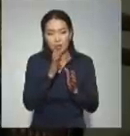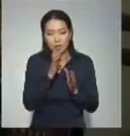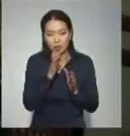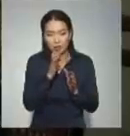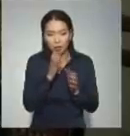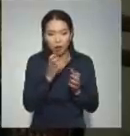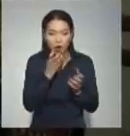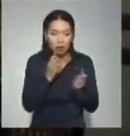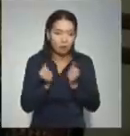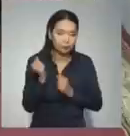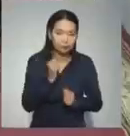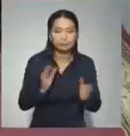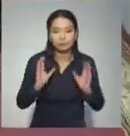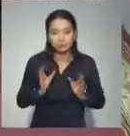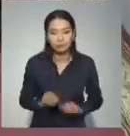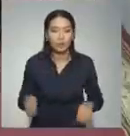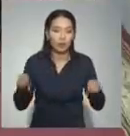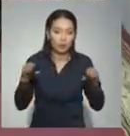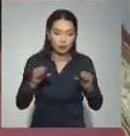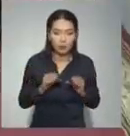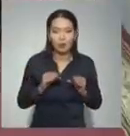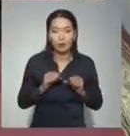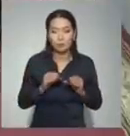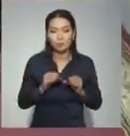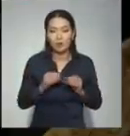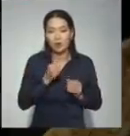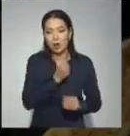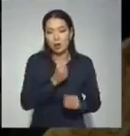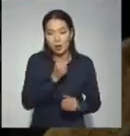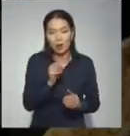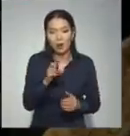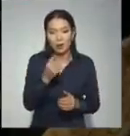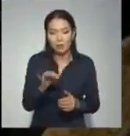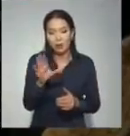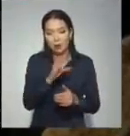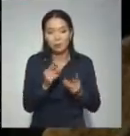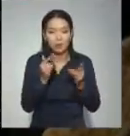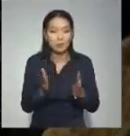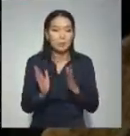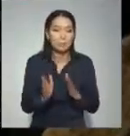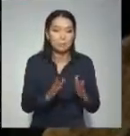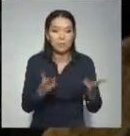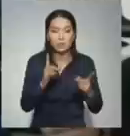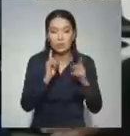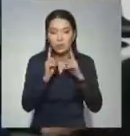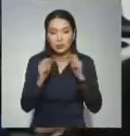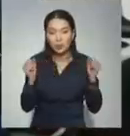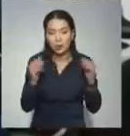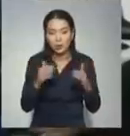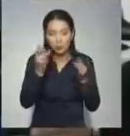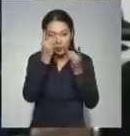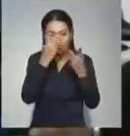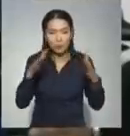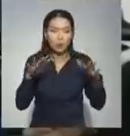одеялом, укутываемся. Разгоряченные негодованием абайцы требуют от властей навести порядок. На собрании в местном доме культуры